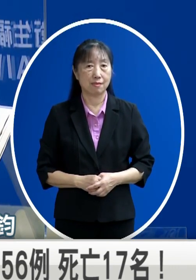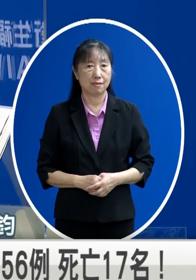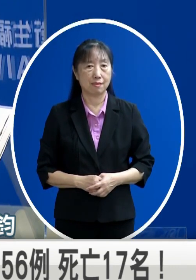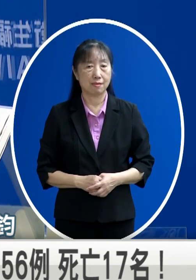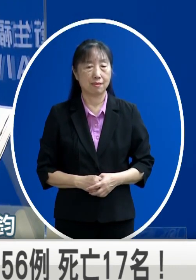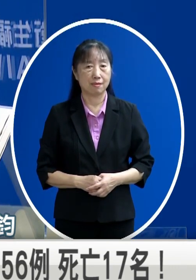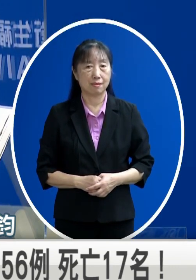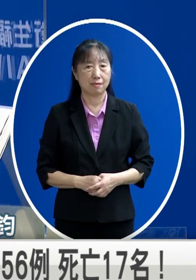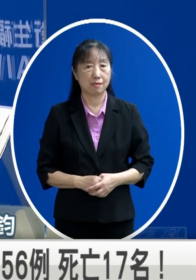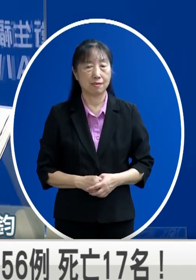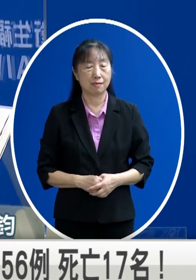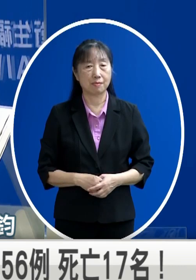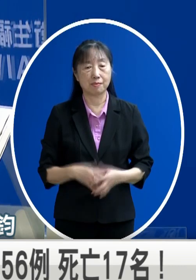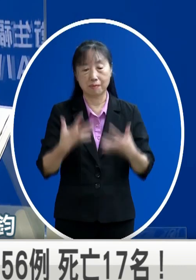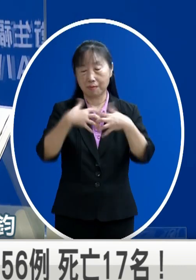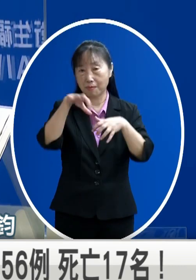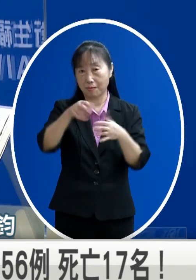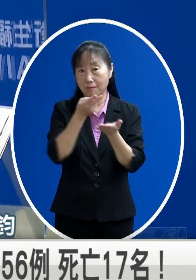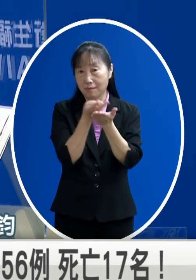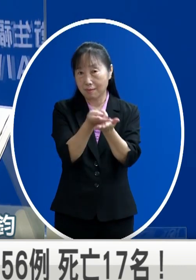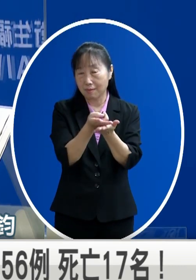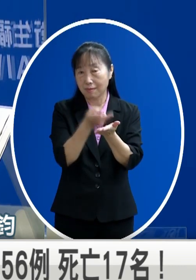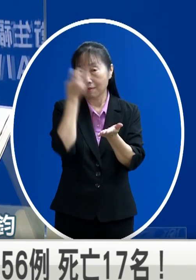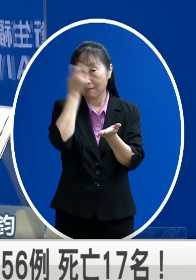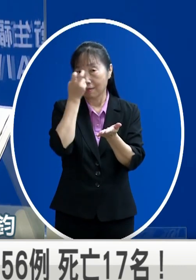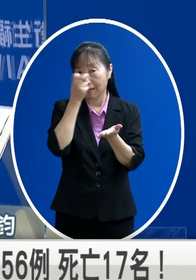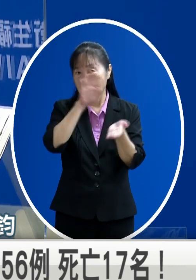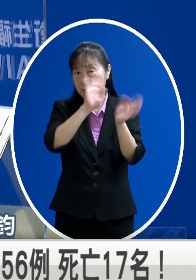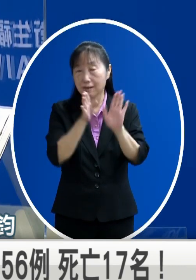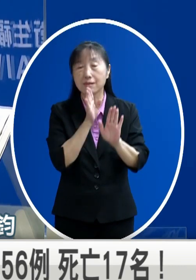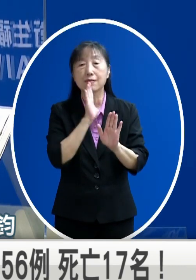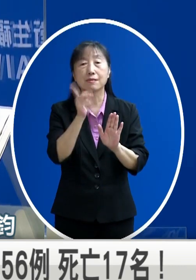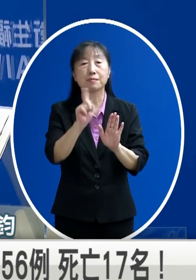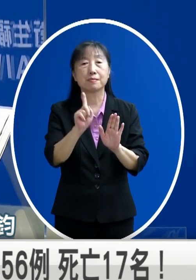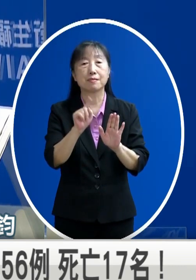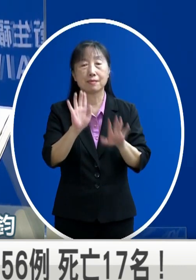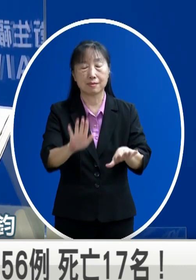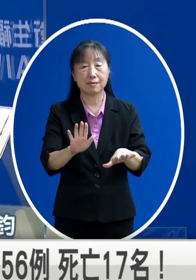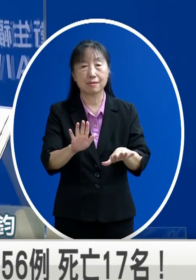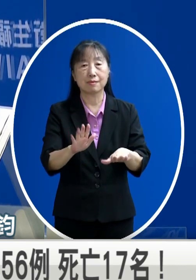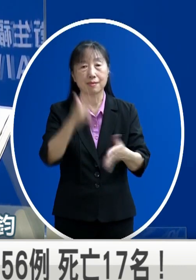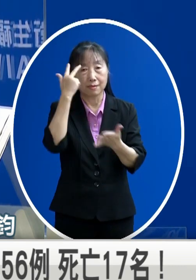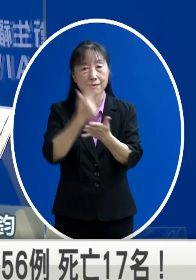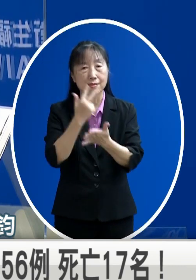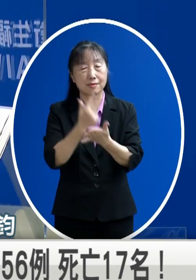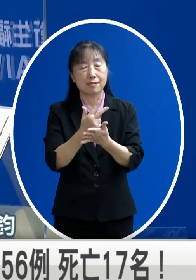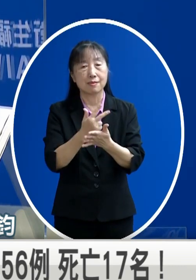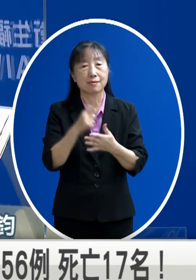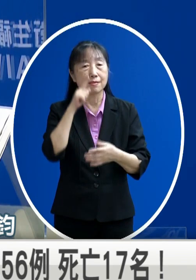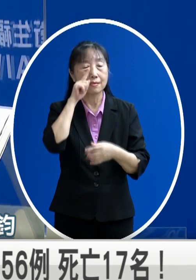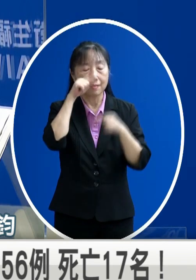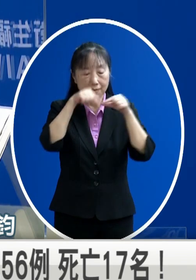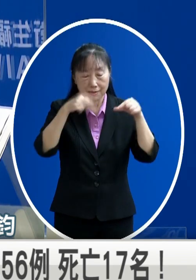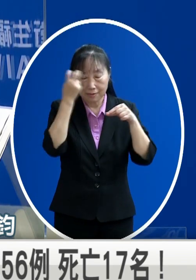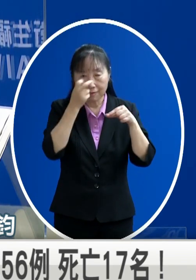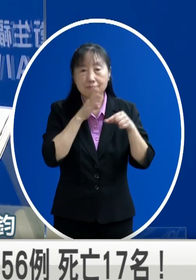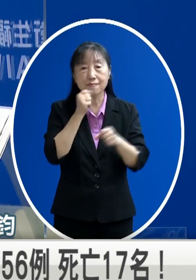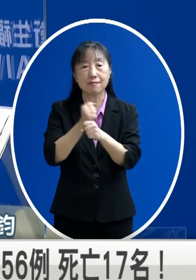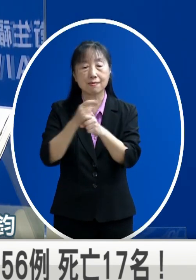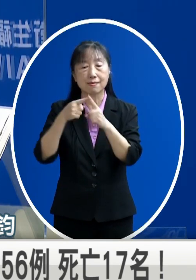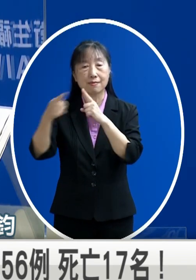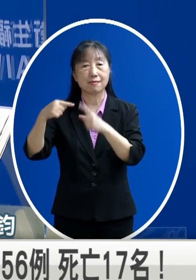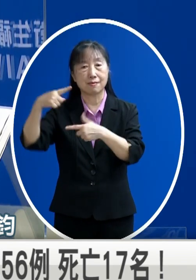那在这个住宿机构的筛检的部分，目前仍然是维持每周都有定期的快筛，工作人员